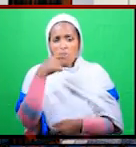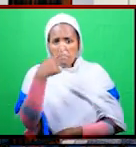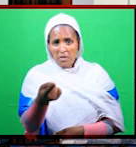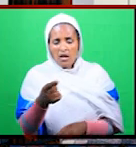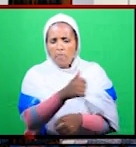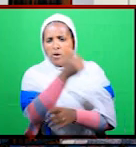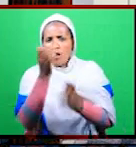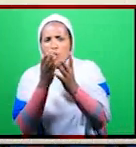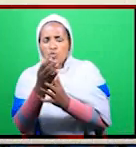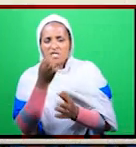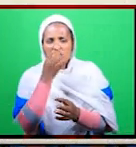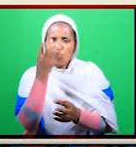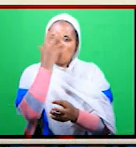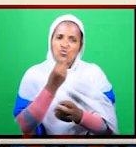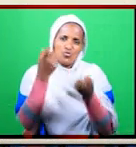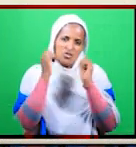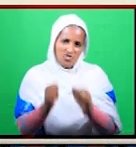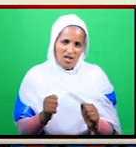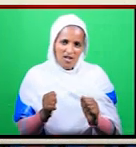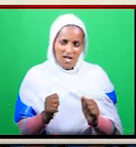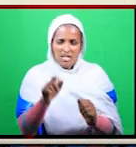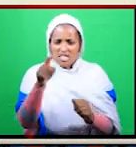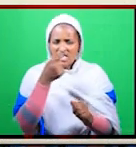አመጣ ሰጠው፣ ከእሷ ጋር ኖረ ነው።